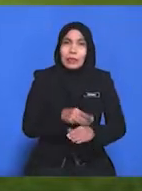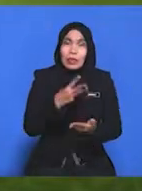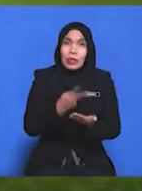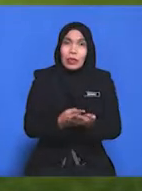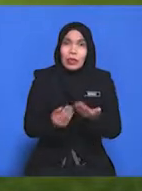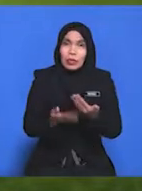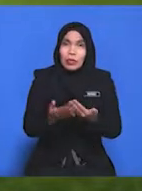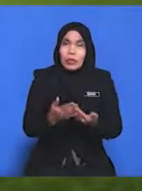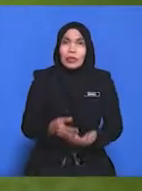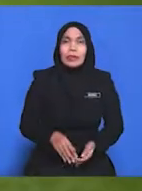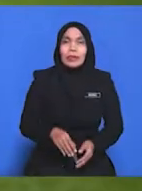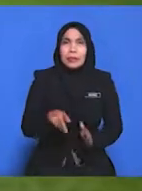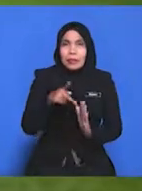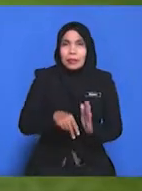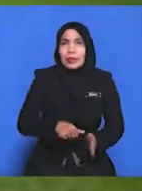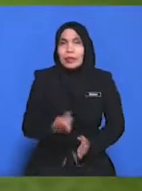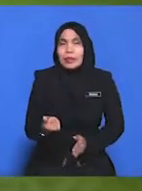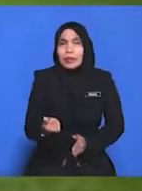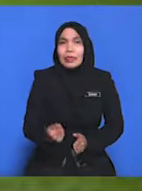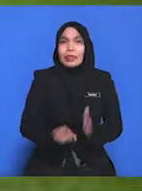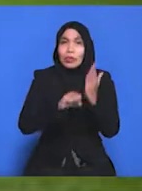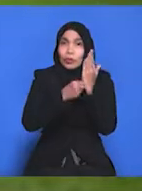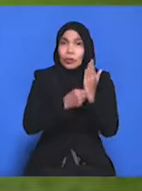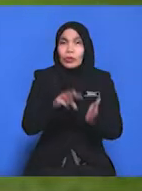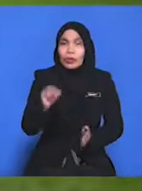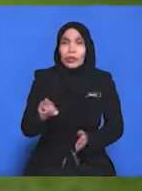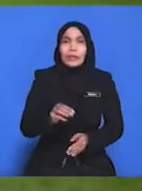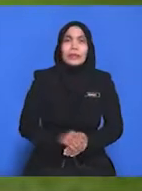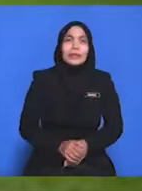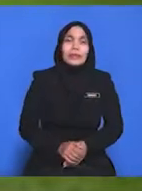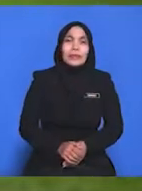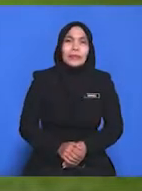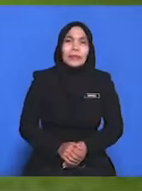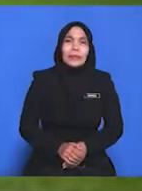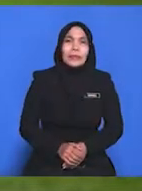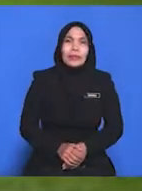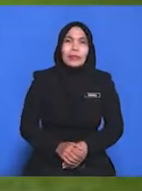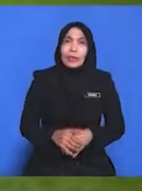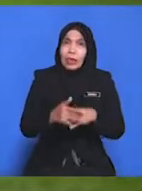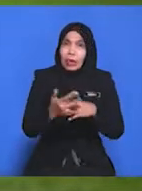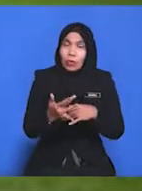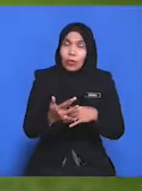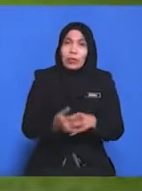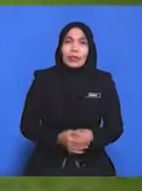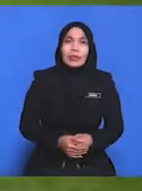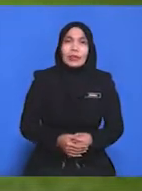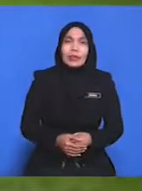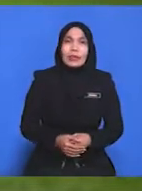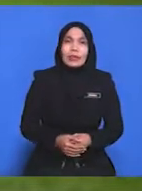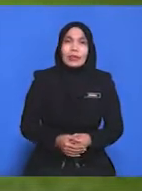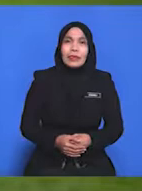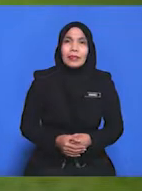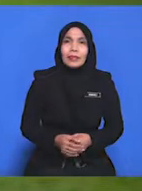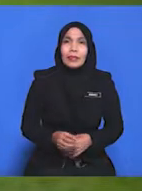dan sumber manusia. Itu sebab pada peringkat awal perancangan tadi, saya sebutkan perkara-perkara